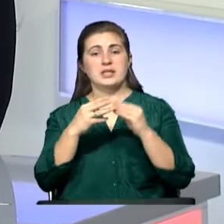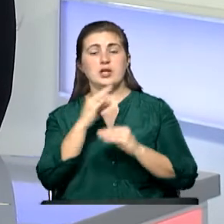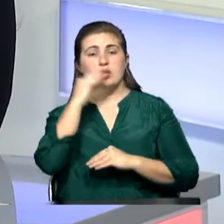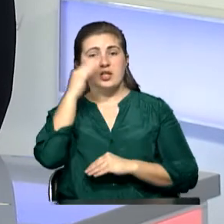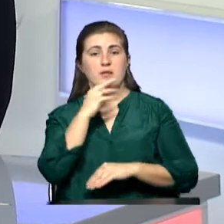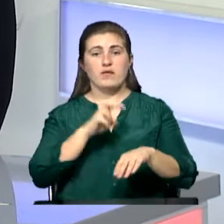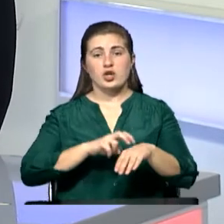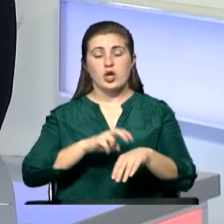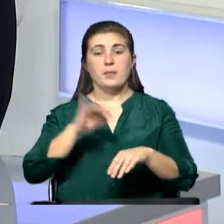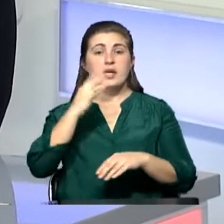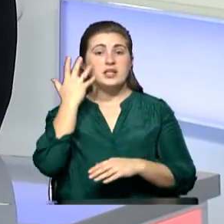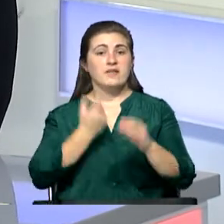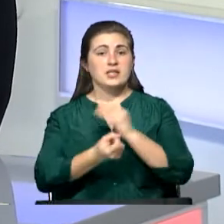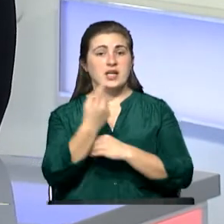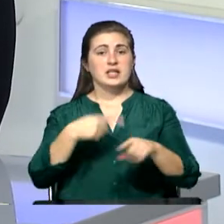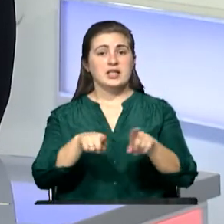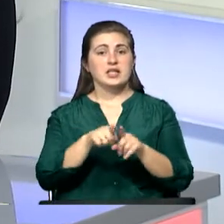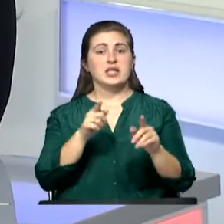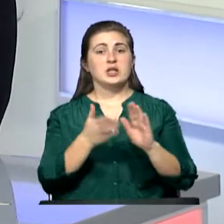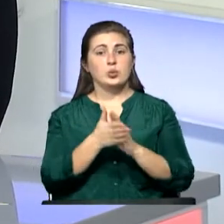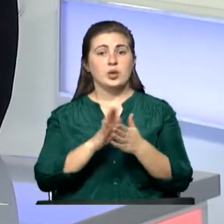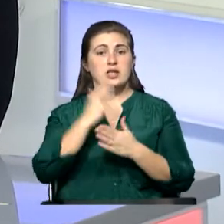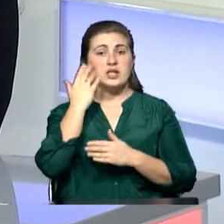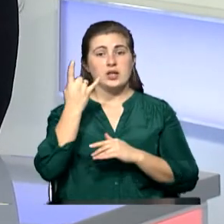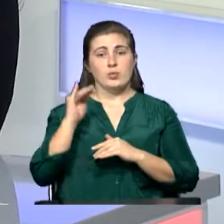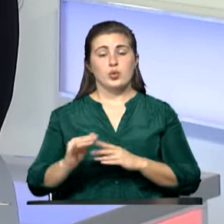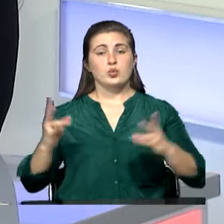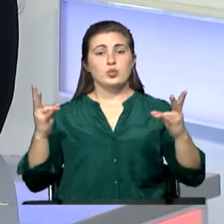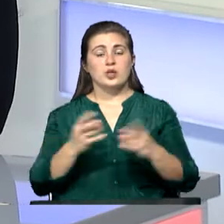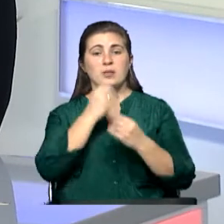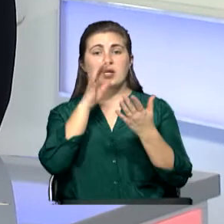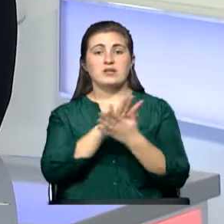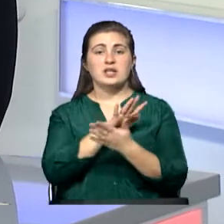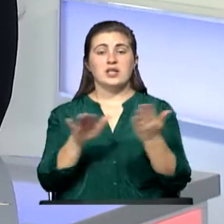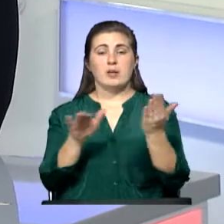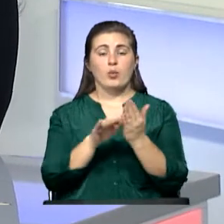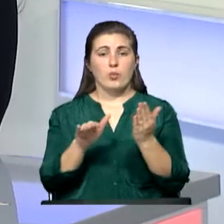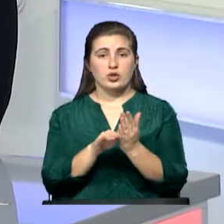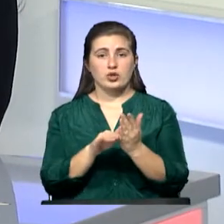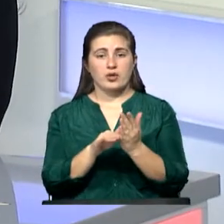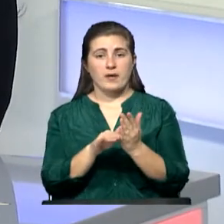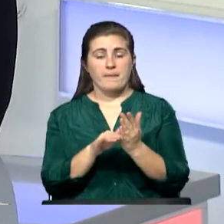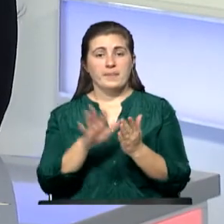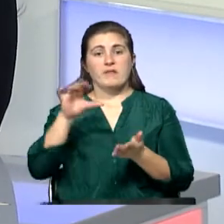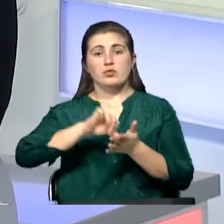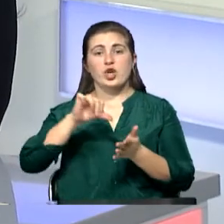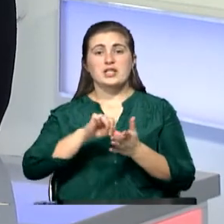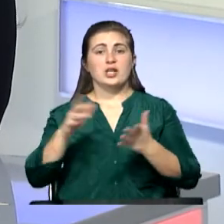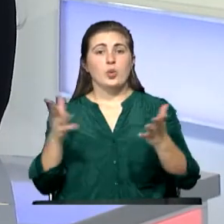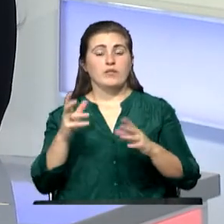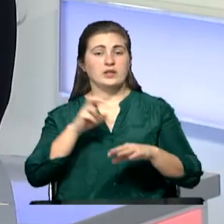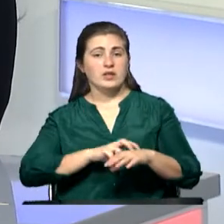врачами. И когда возникают такие ситуации, когда ребенок нуждается в благотворительной помощи, в участии какого-то